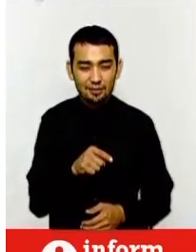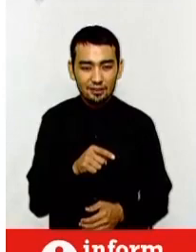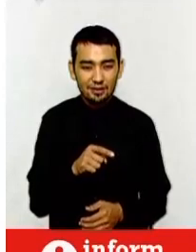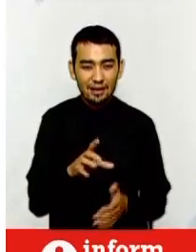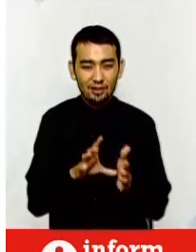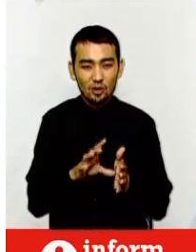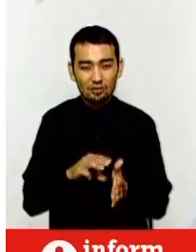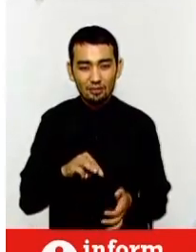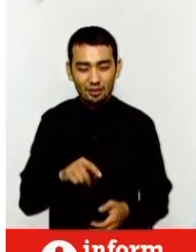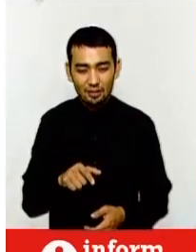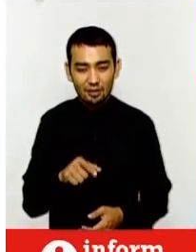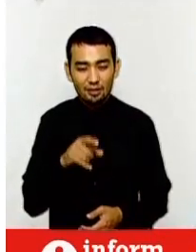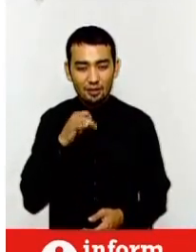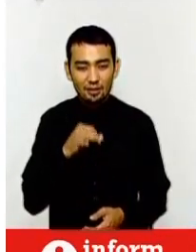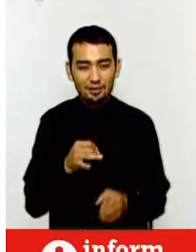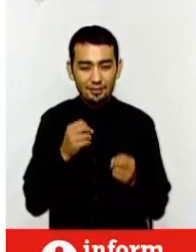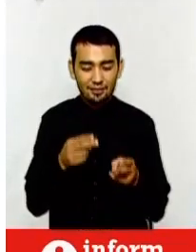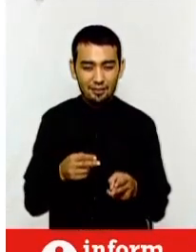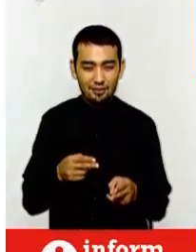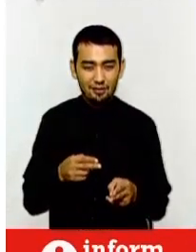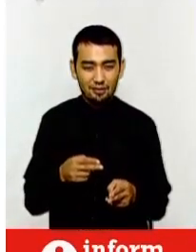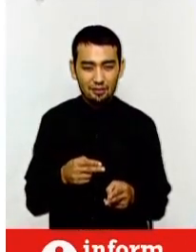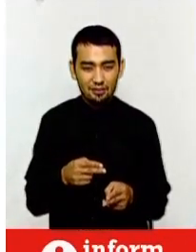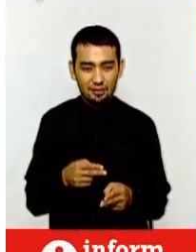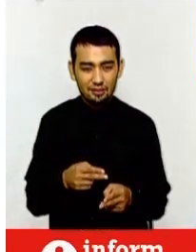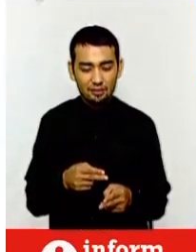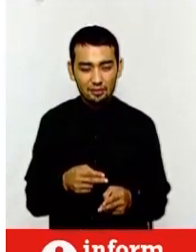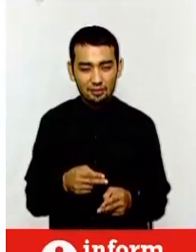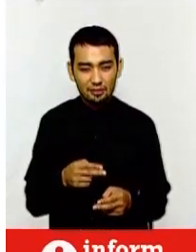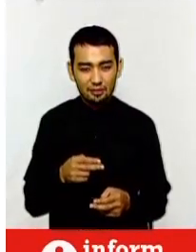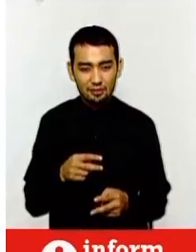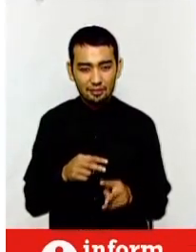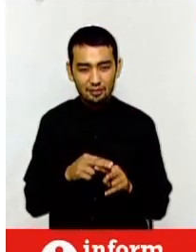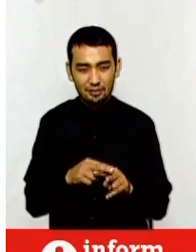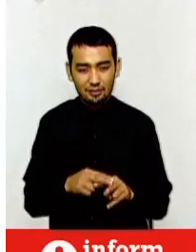цифровой тенге, как в отличие от там, условно тех же